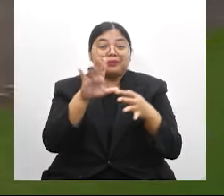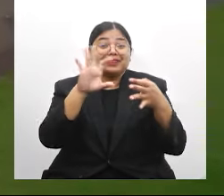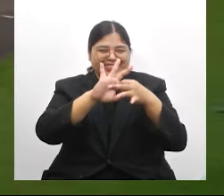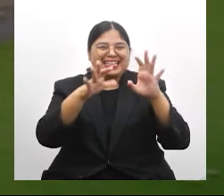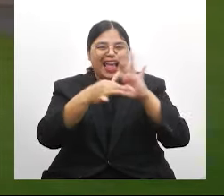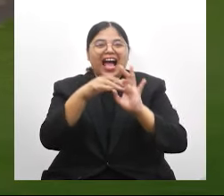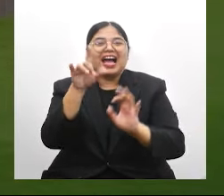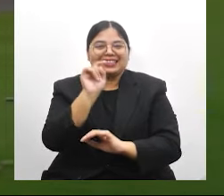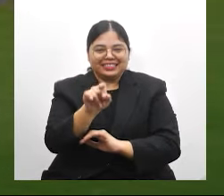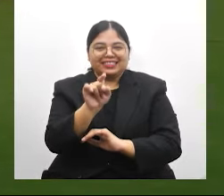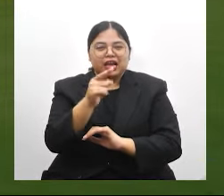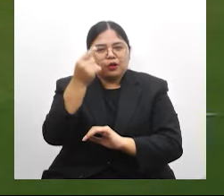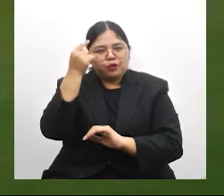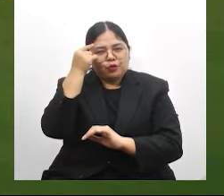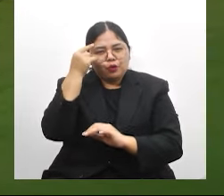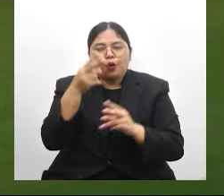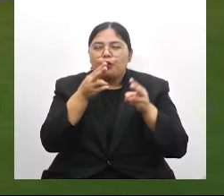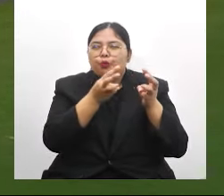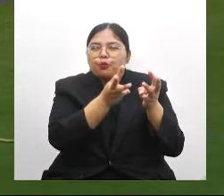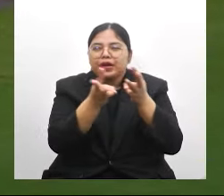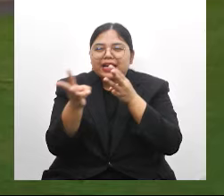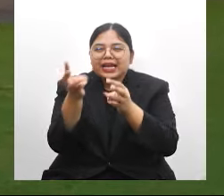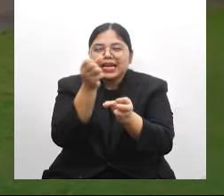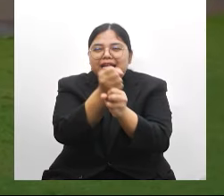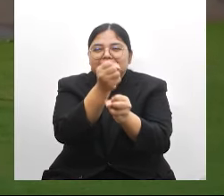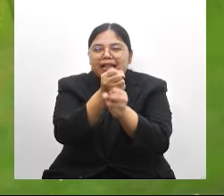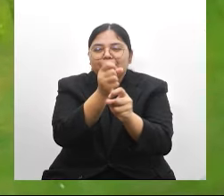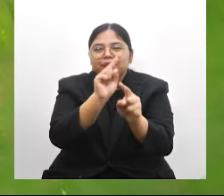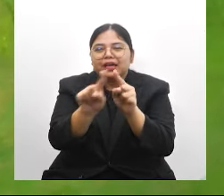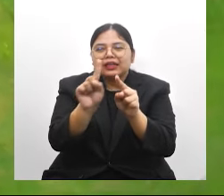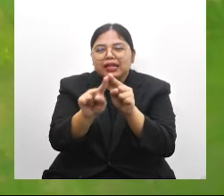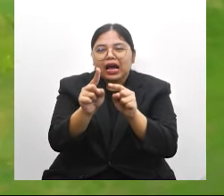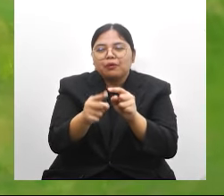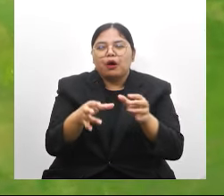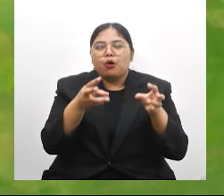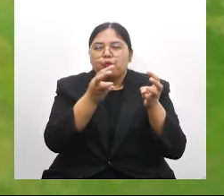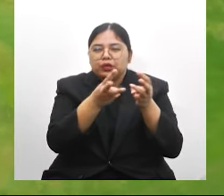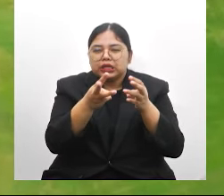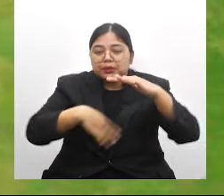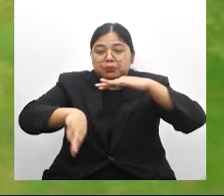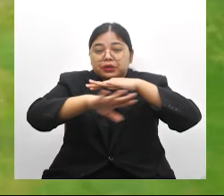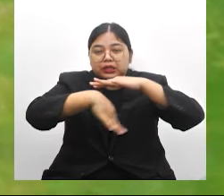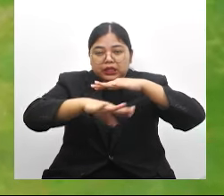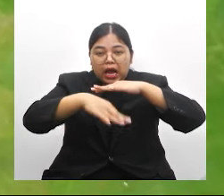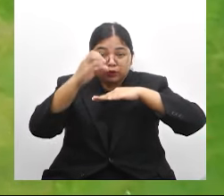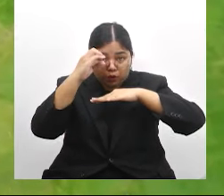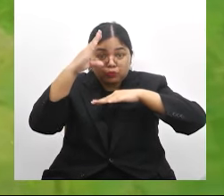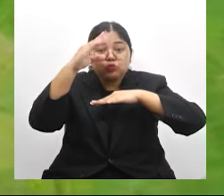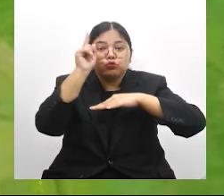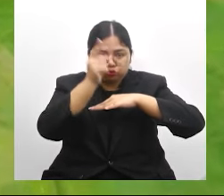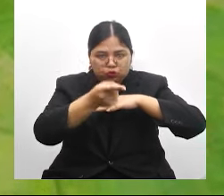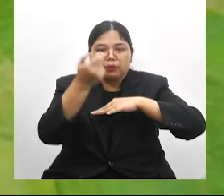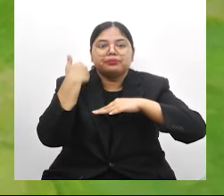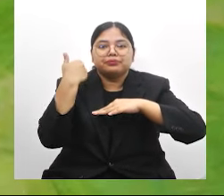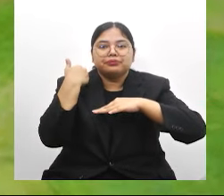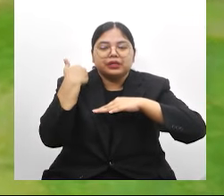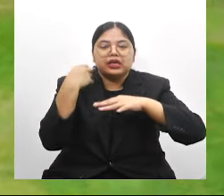กับการใช้ไม้กอล์ฟเพราะการเป็นอาชีพแคดดี้ต้องมีความรู้พื้นฐานเกี่ยวกับอ่าการเล่น